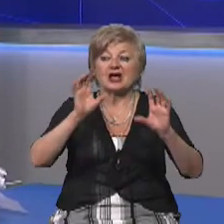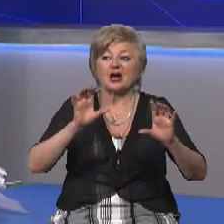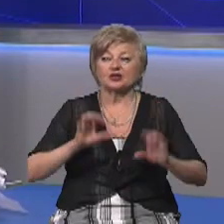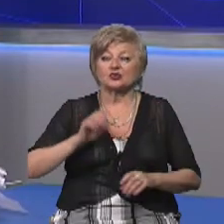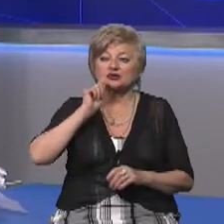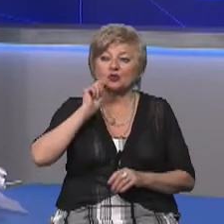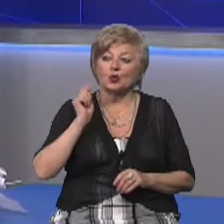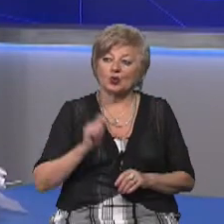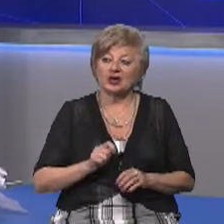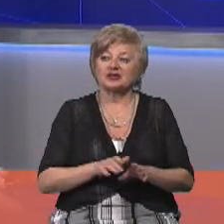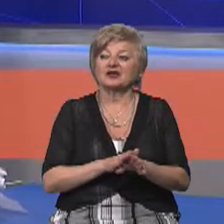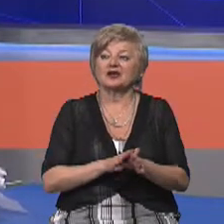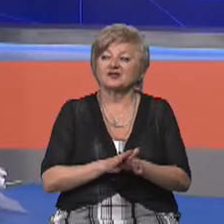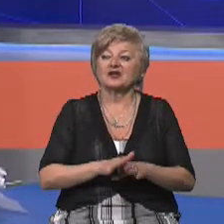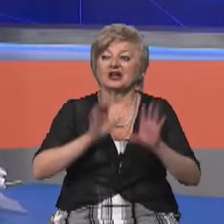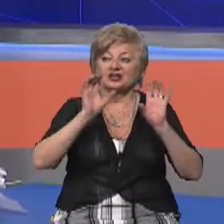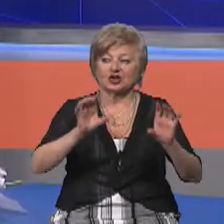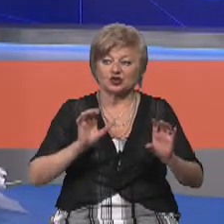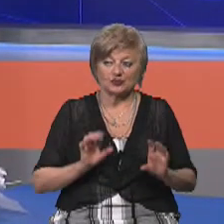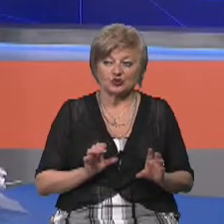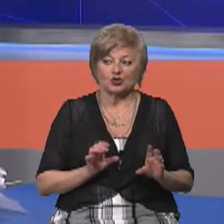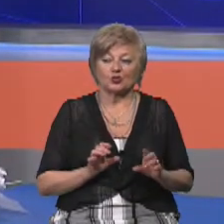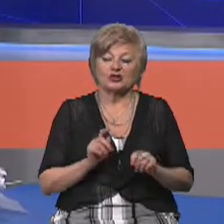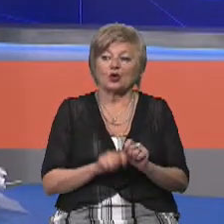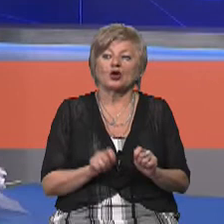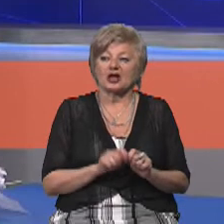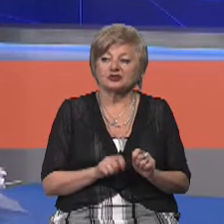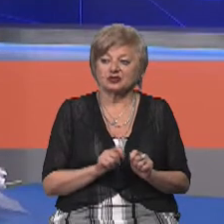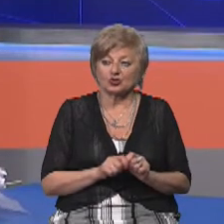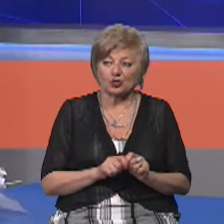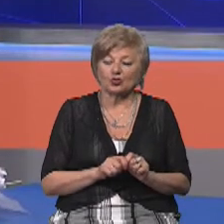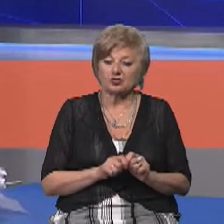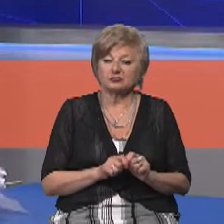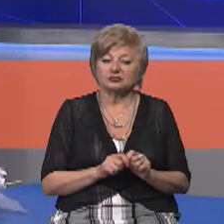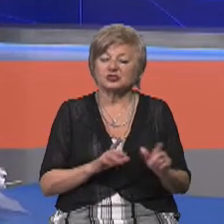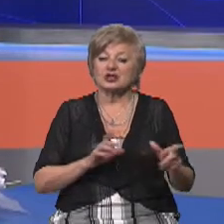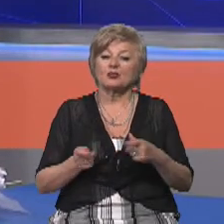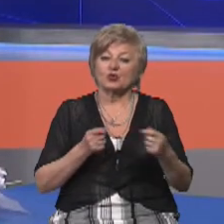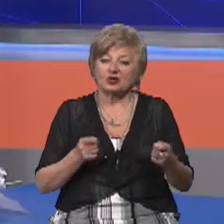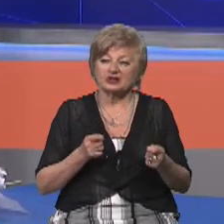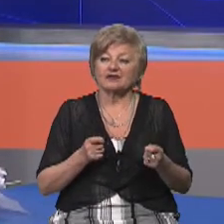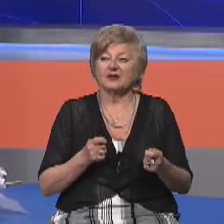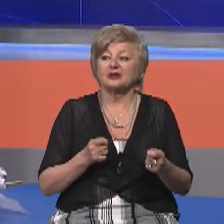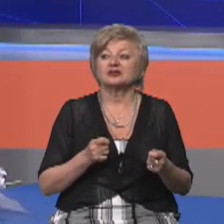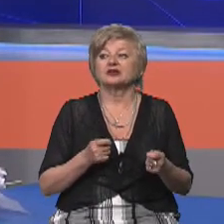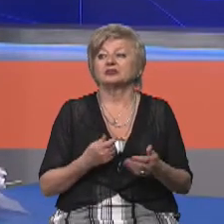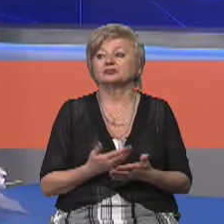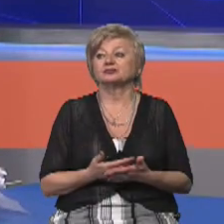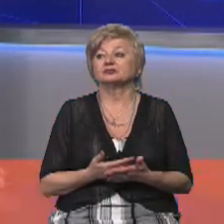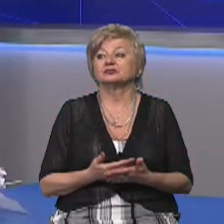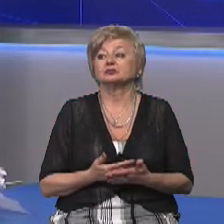України, зокрема, законом про основні засади нагляду контролю суб'єктів господарювання, передбачено планові та позапланові